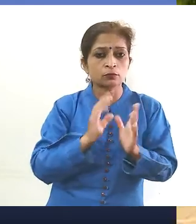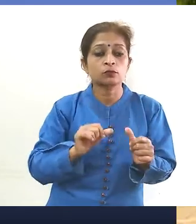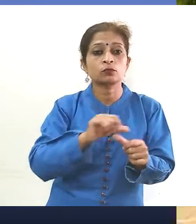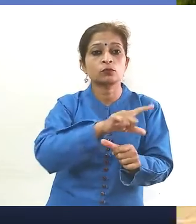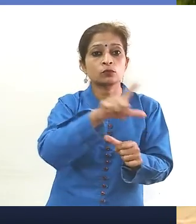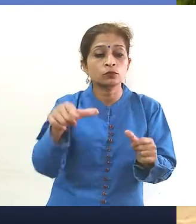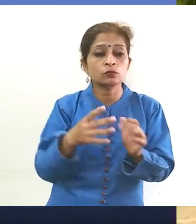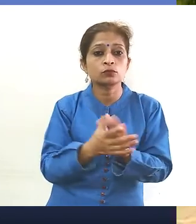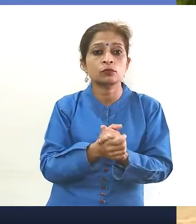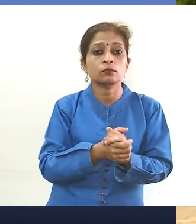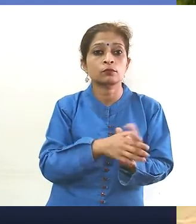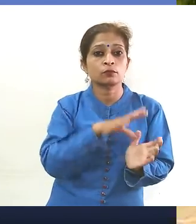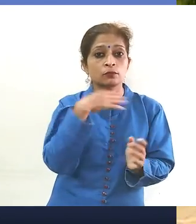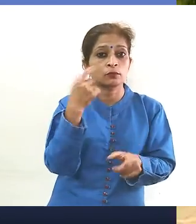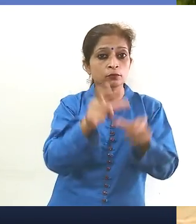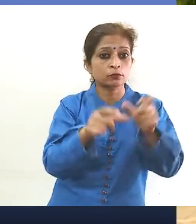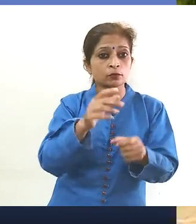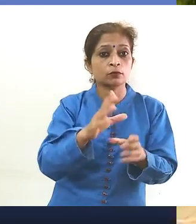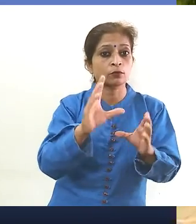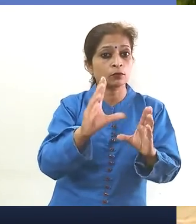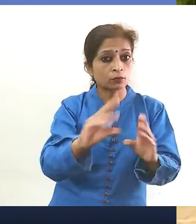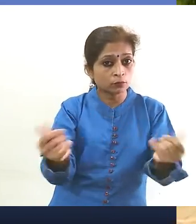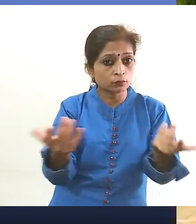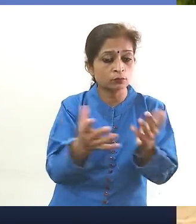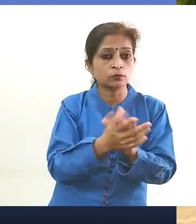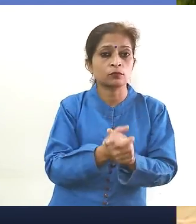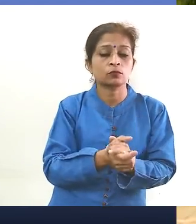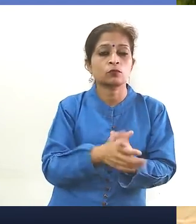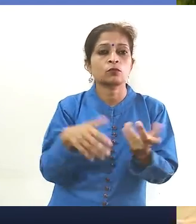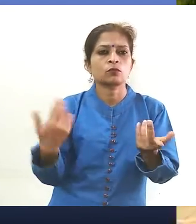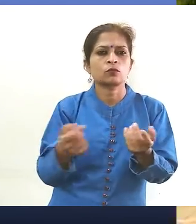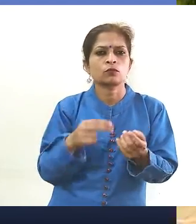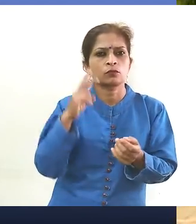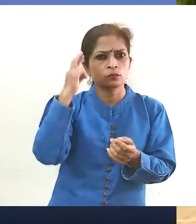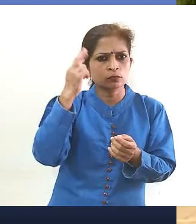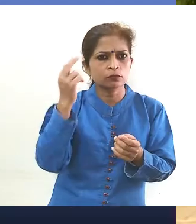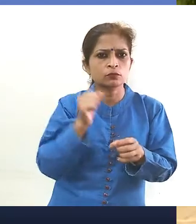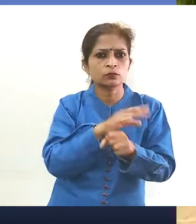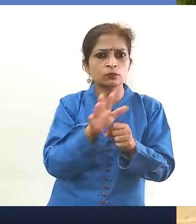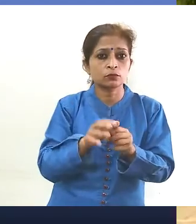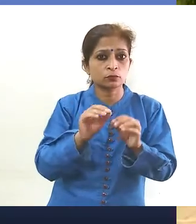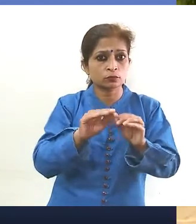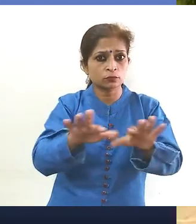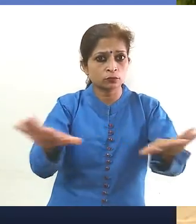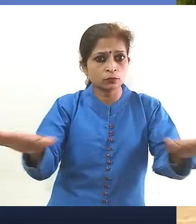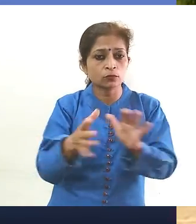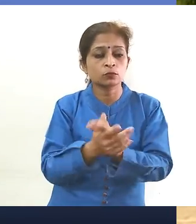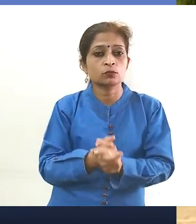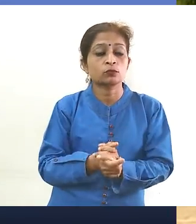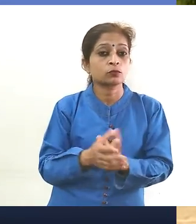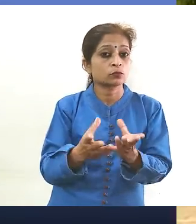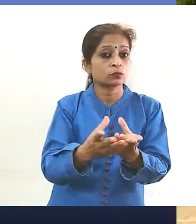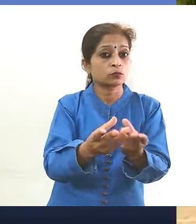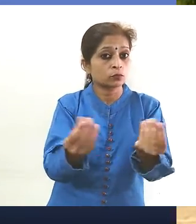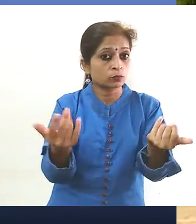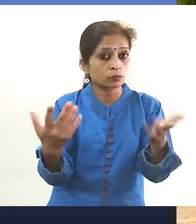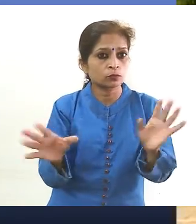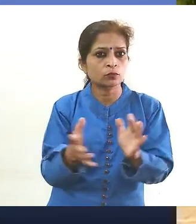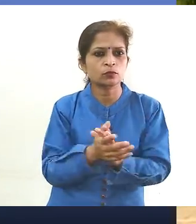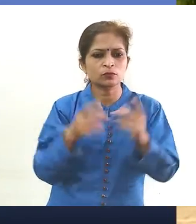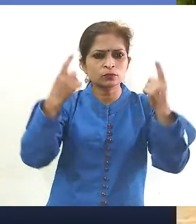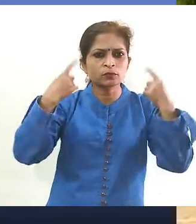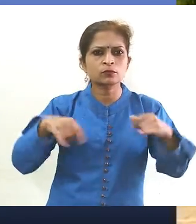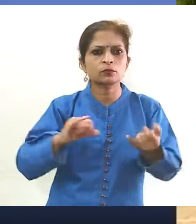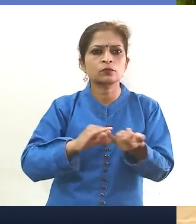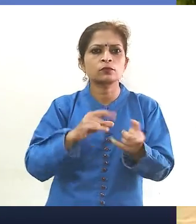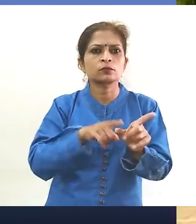हैं, उनकी इम्यूनिटी को बढ़ा सकते हैं, और जिन कारणों से कोरोना होता है उनका निवारण कर सकते हैं। इसको हम सिम्टोमेटिक ट्रीटमेंट कहते हैं। इससे